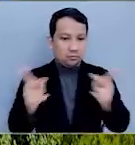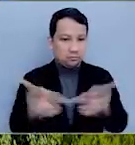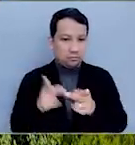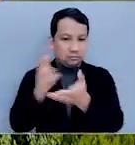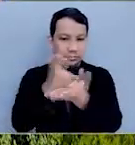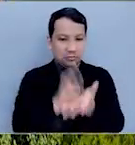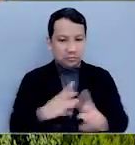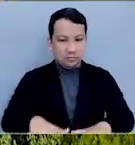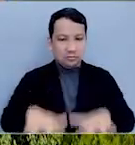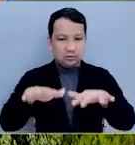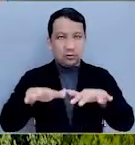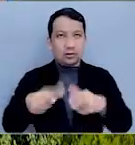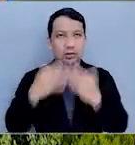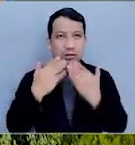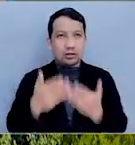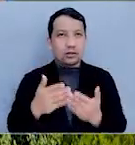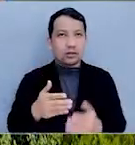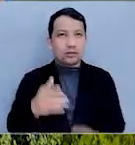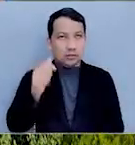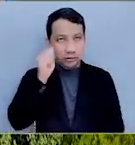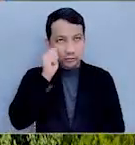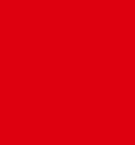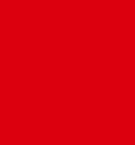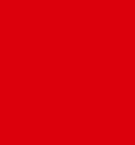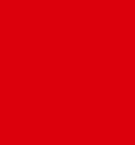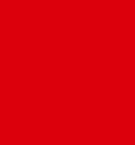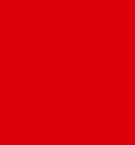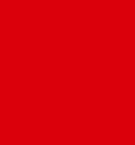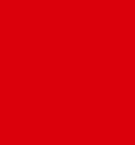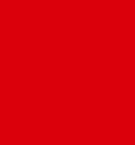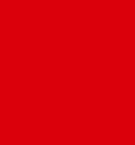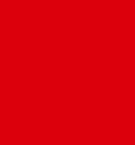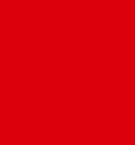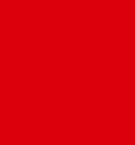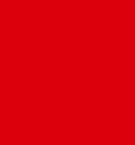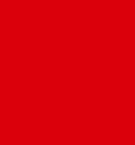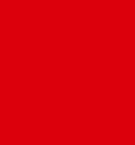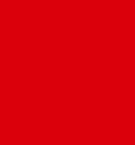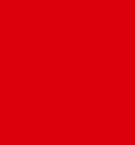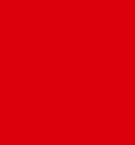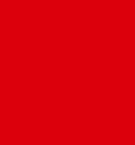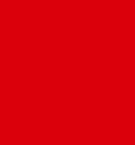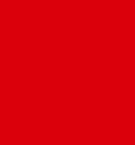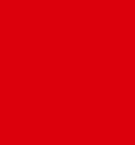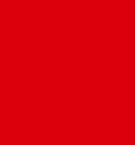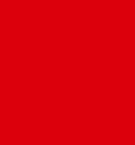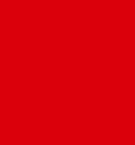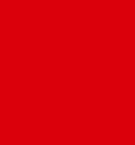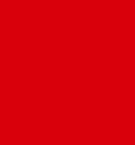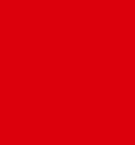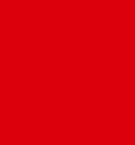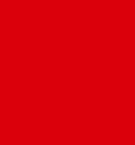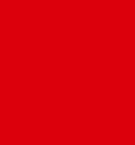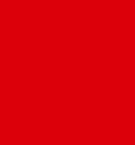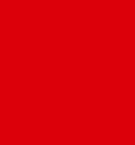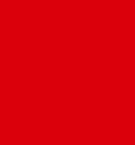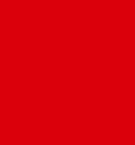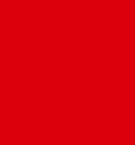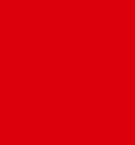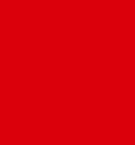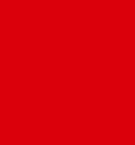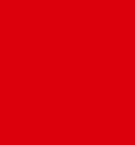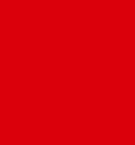lubog sa baha. Muli, maraming salamat, Hannibal Talete. Mga kapatid, Jess De Los Santos po, maging maalam at may pakialam sa mga